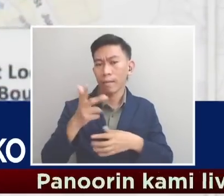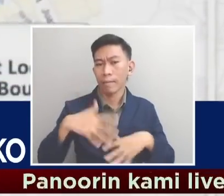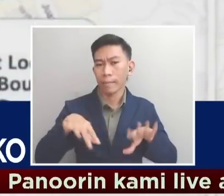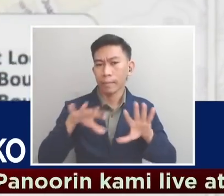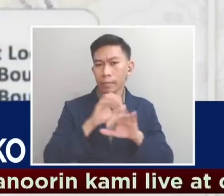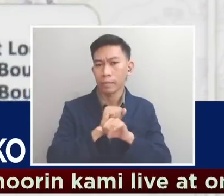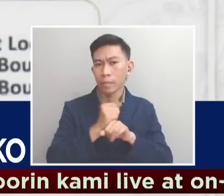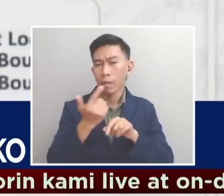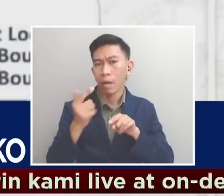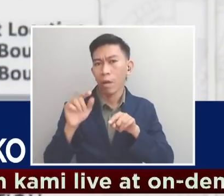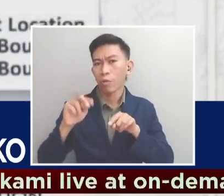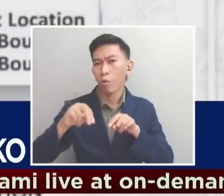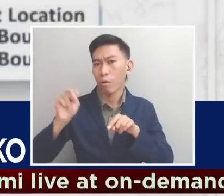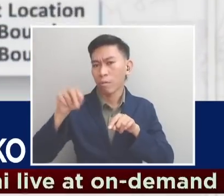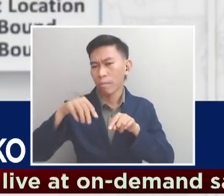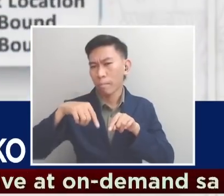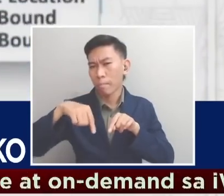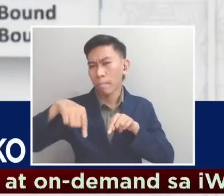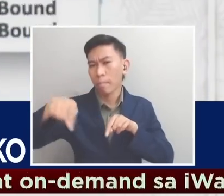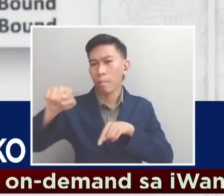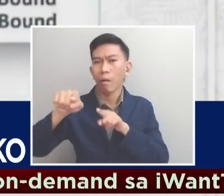ng Juan Luna at El Cano Street.